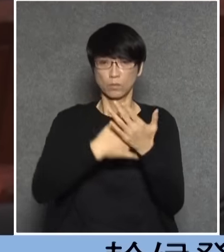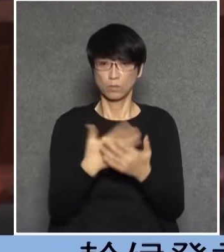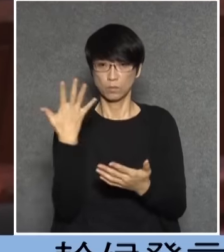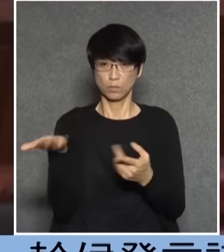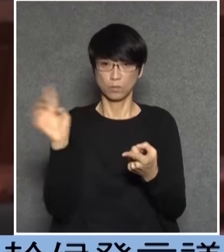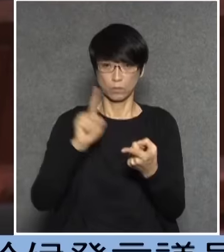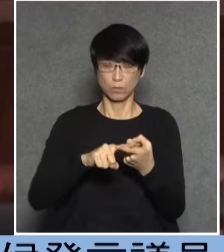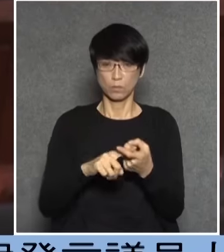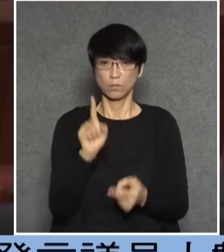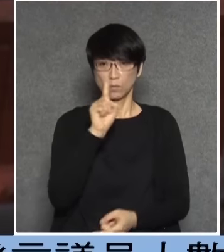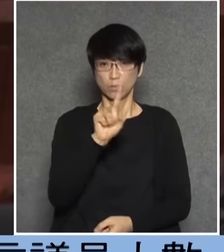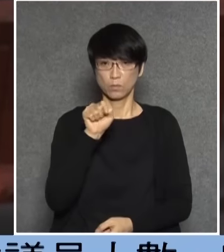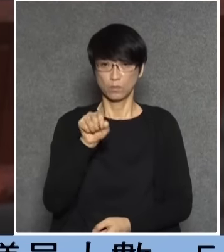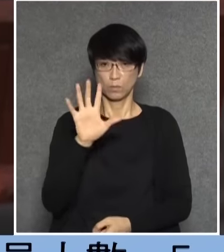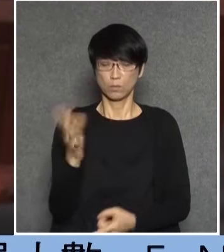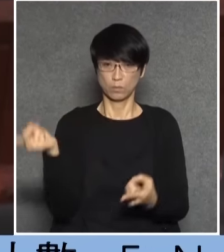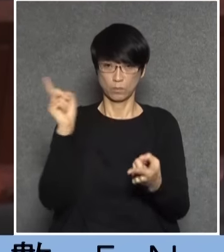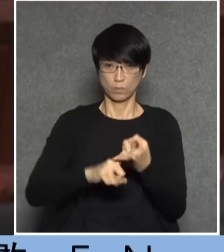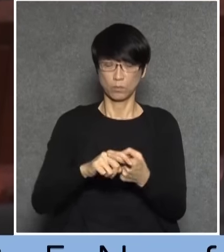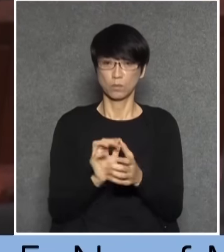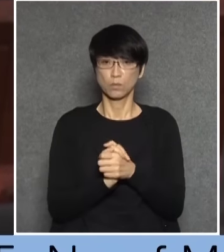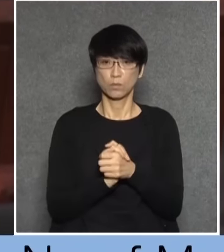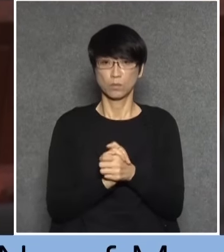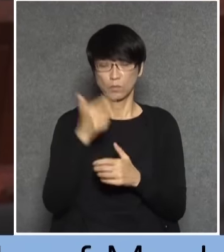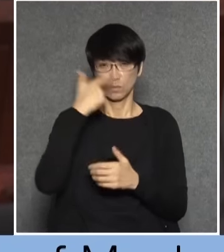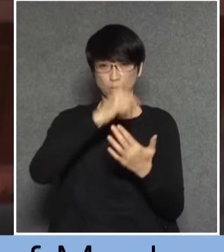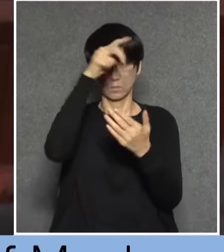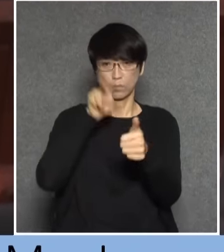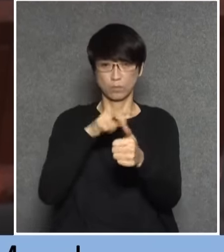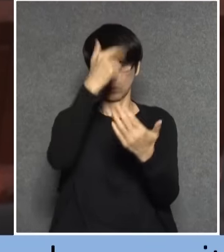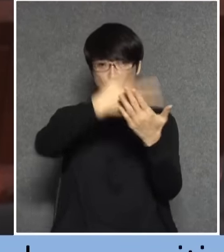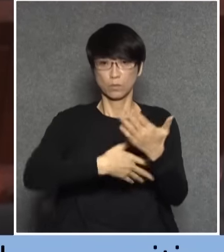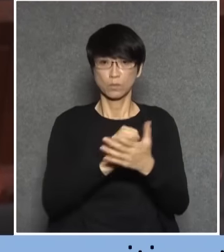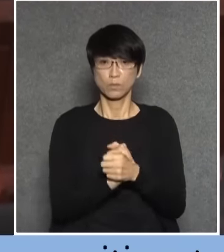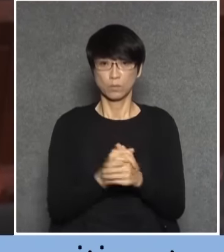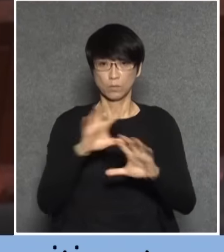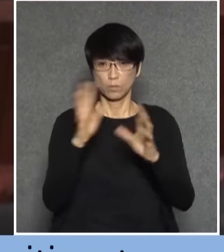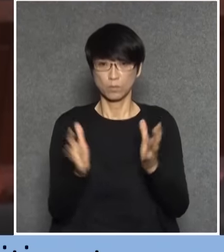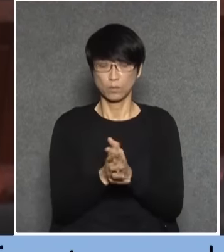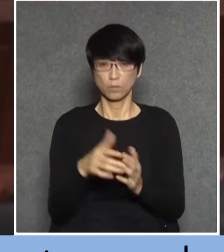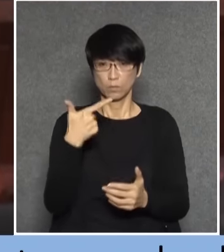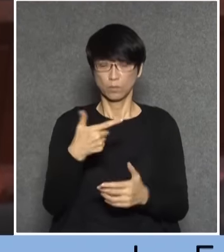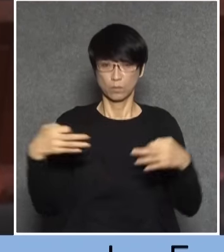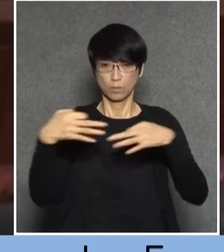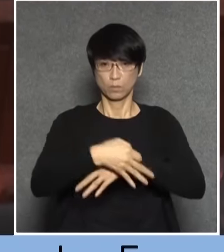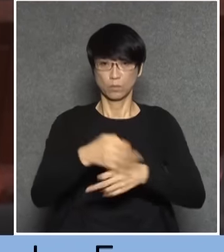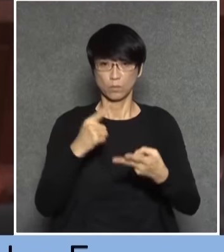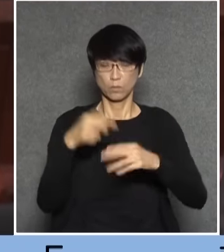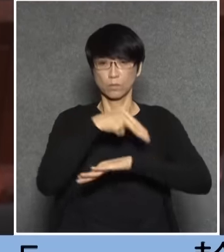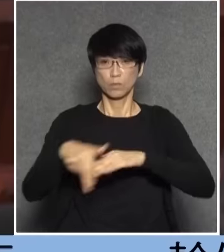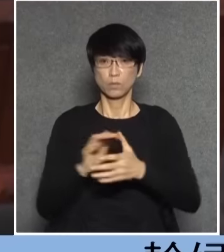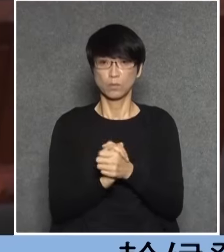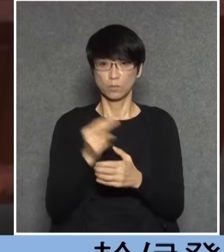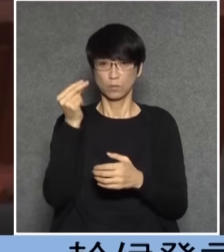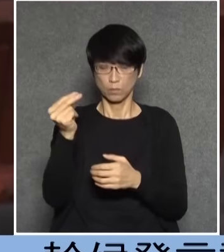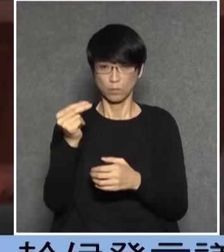和1.5倍。新空管系統總共是有8個合約工程，當中有7項已經